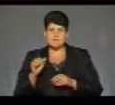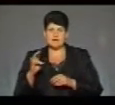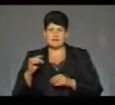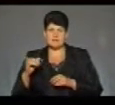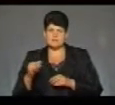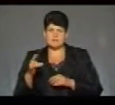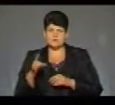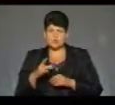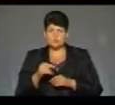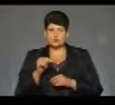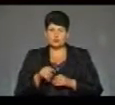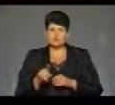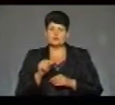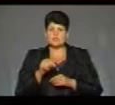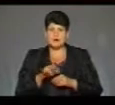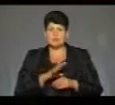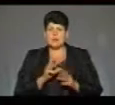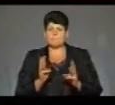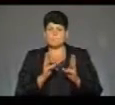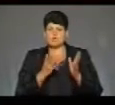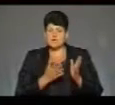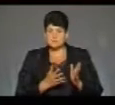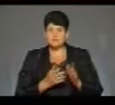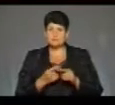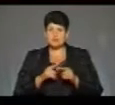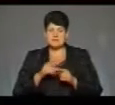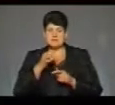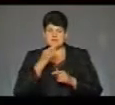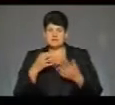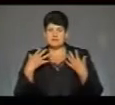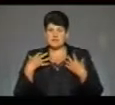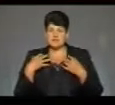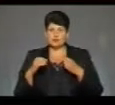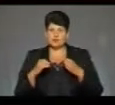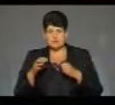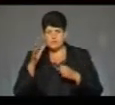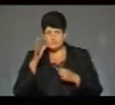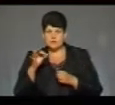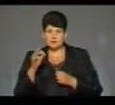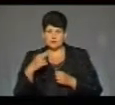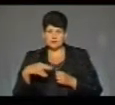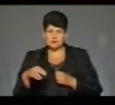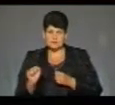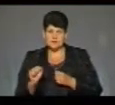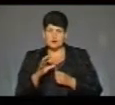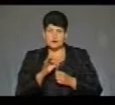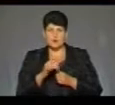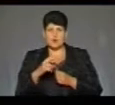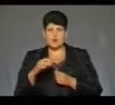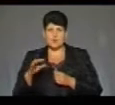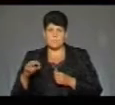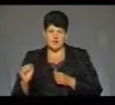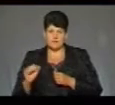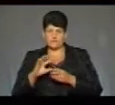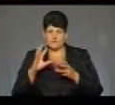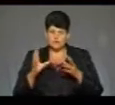району через те, що сьогодні там була пожежа. Про це повідомила начальниця управління освіти облдержадміністрації Ольга Хома. Всього